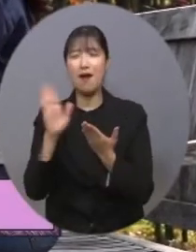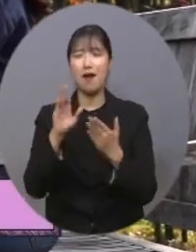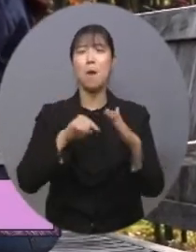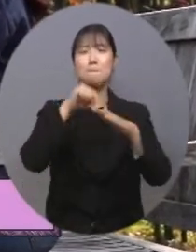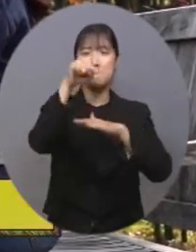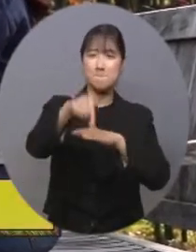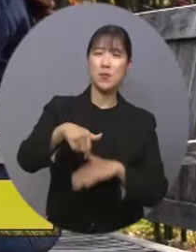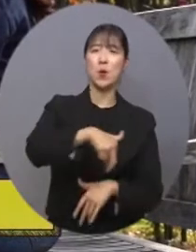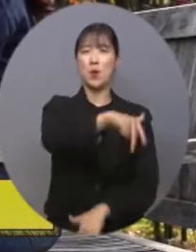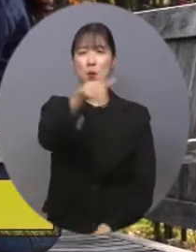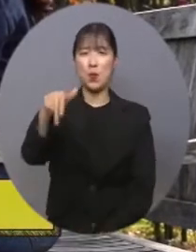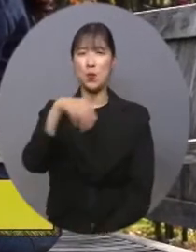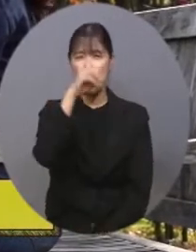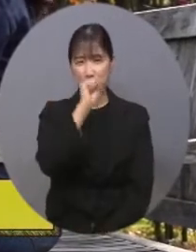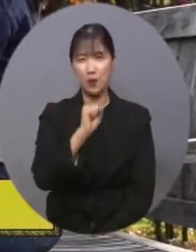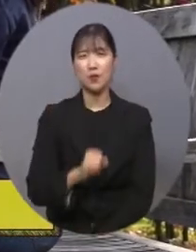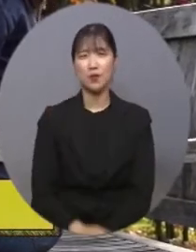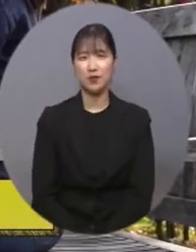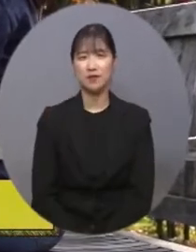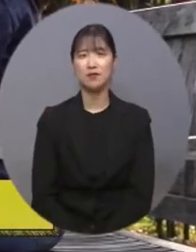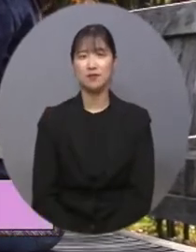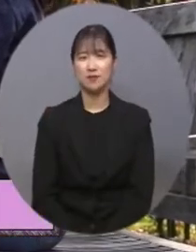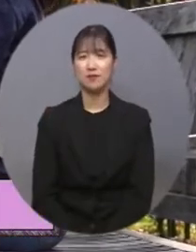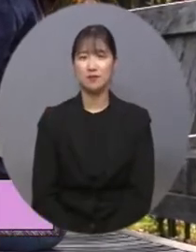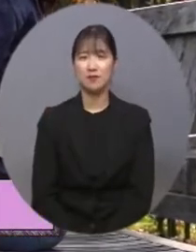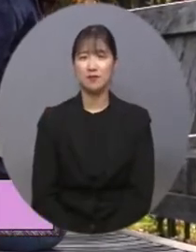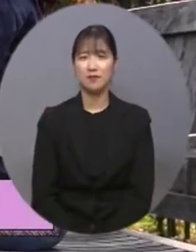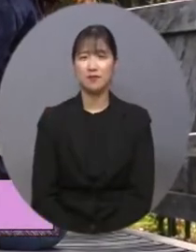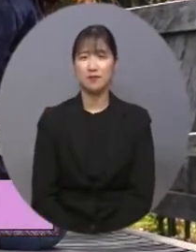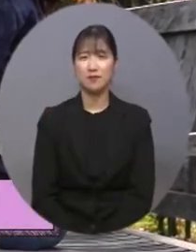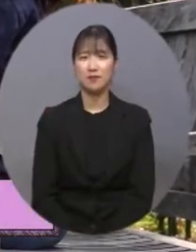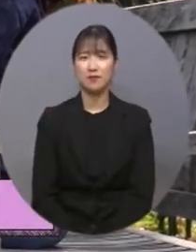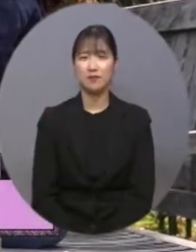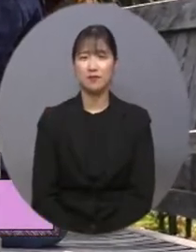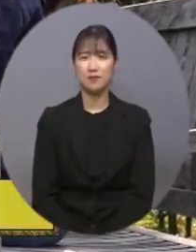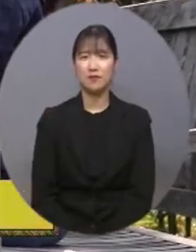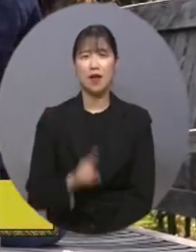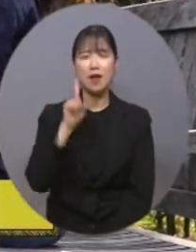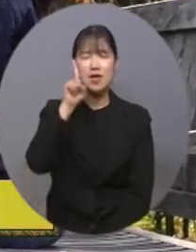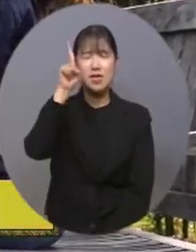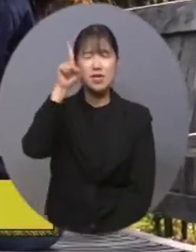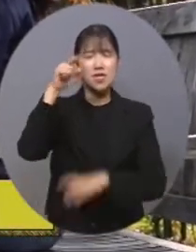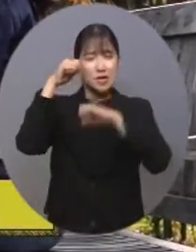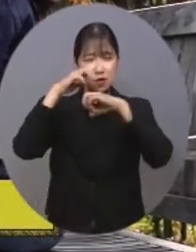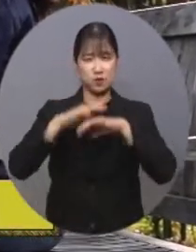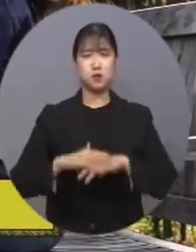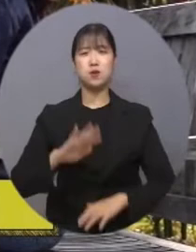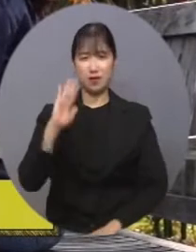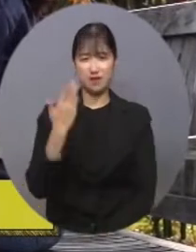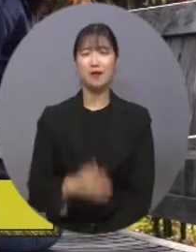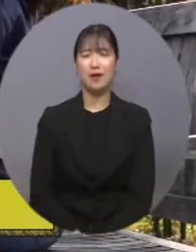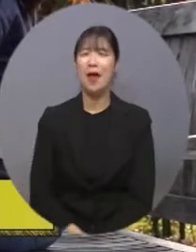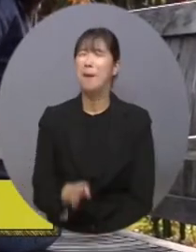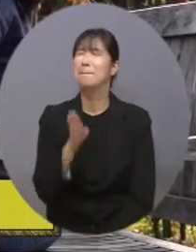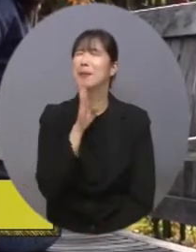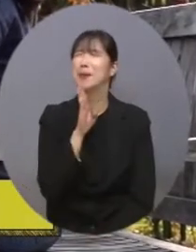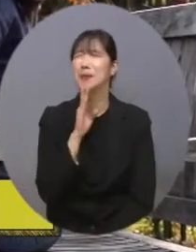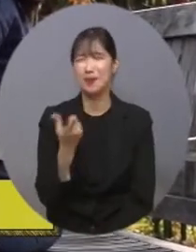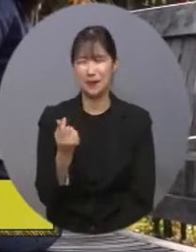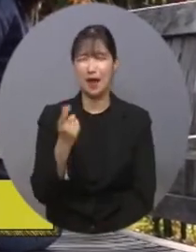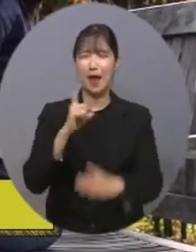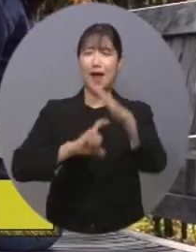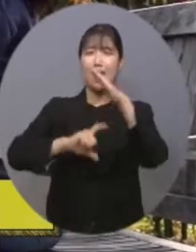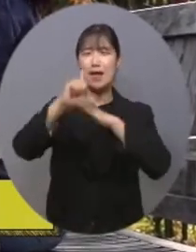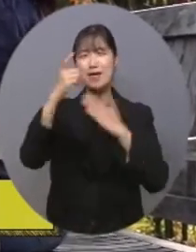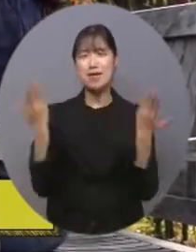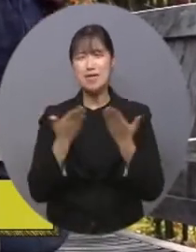아 답답한 거죠. 네. 짜증이 많이 풀려요. 짜증이 많이 풀리죠. 네. 그래서 오전에 막